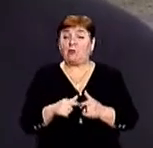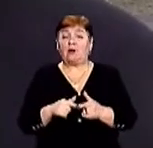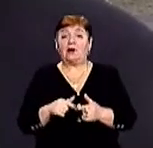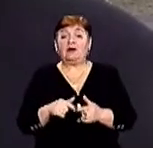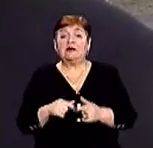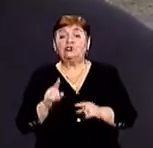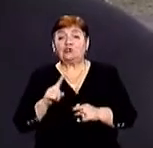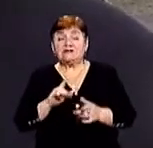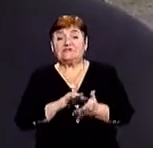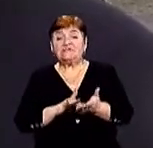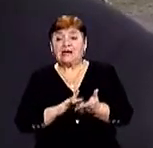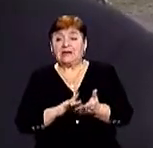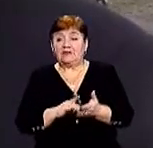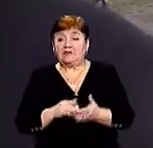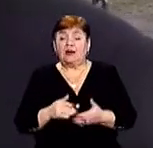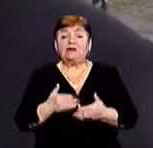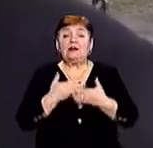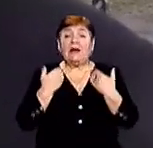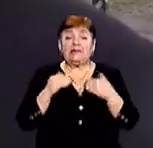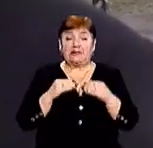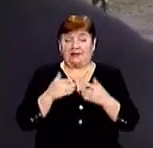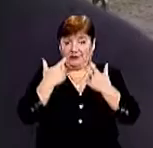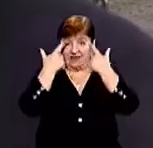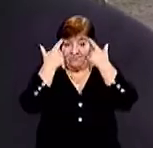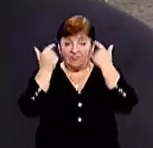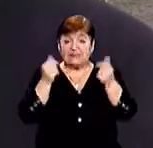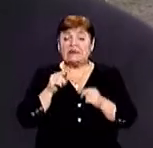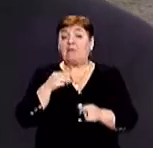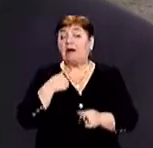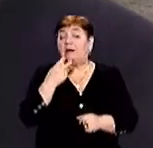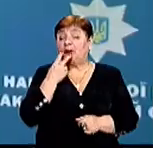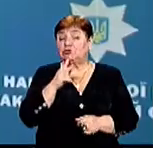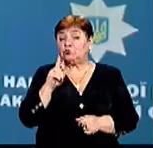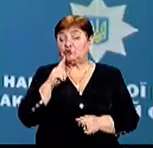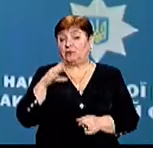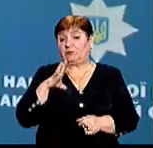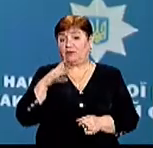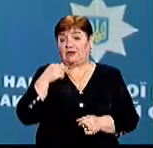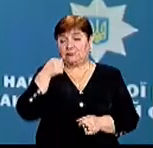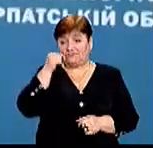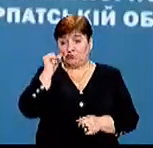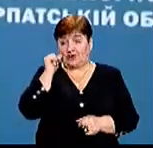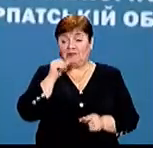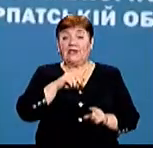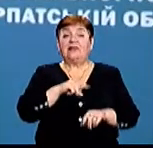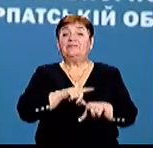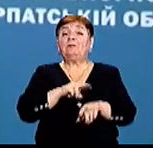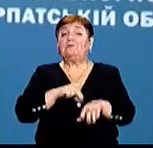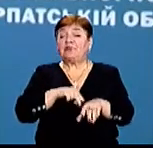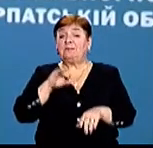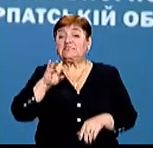роми. Ми мало інформації маємо. Ми бачимо те, що відбувалося вчора. Речниця Нацполіції Закарпаття